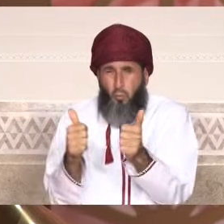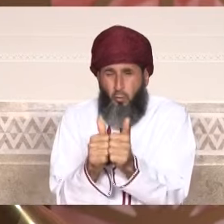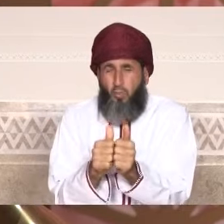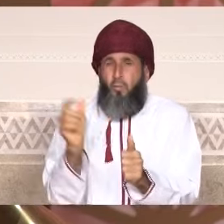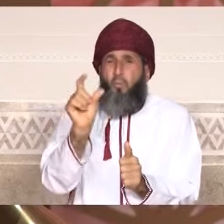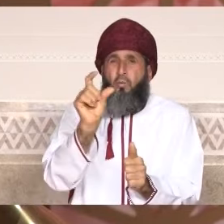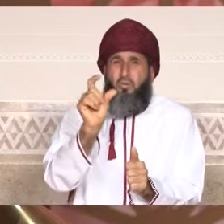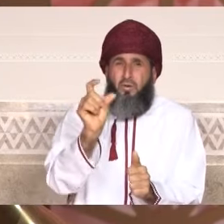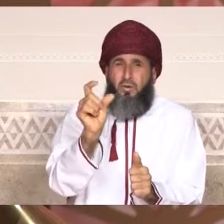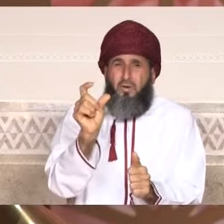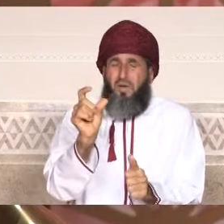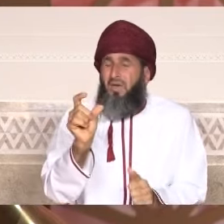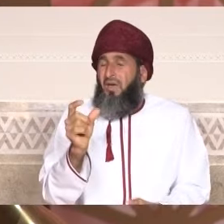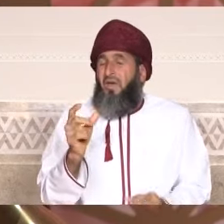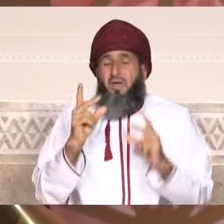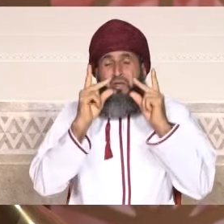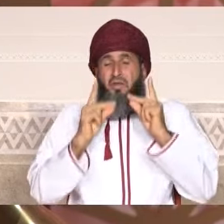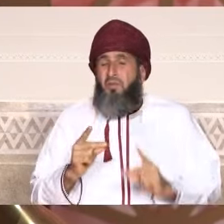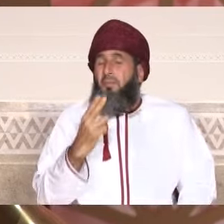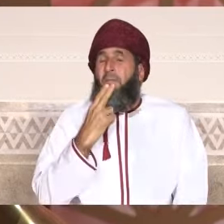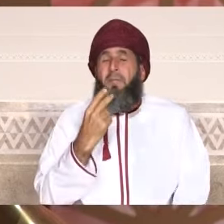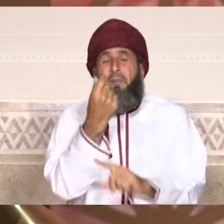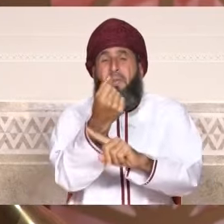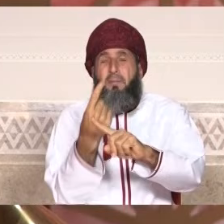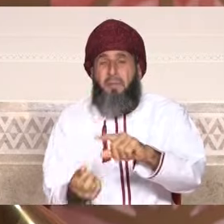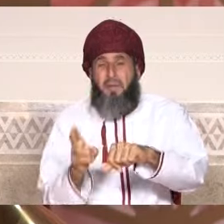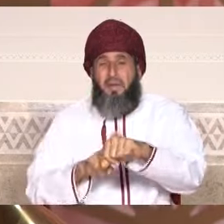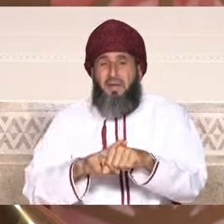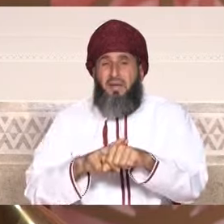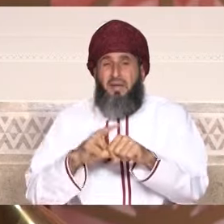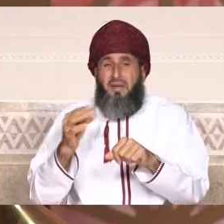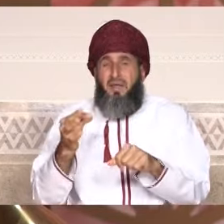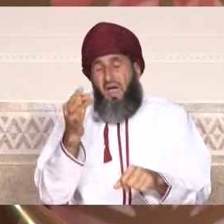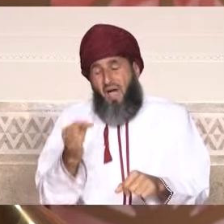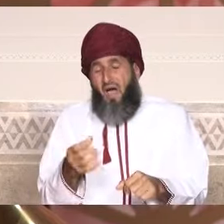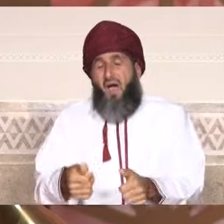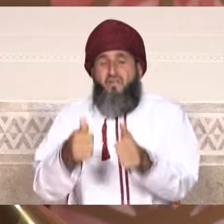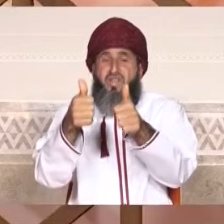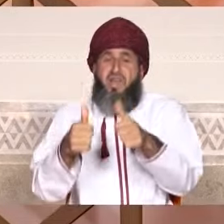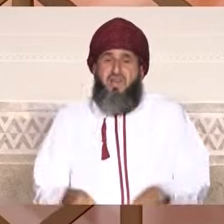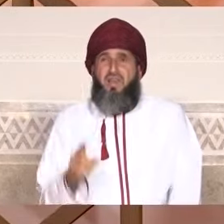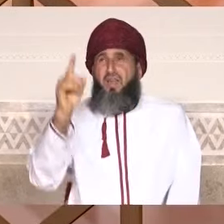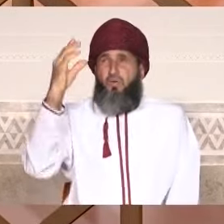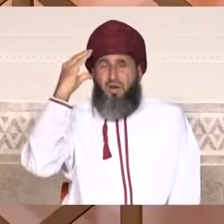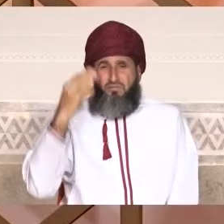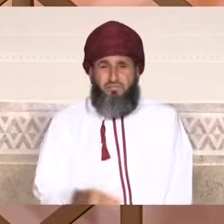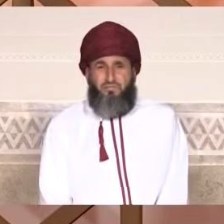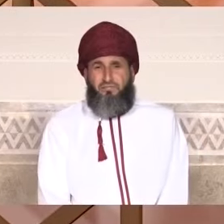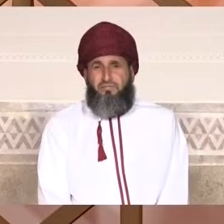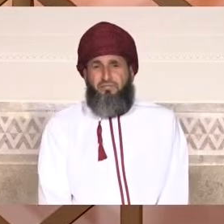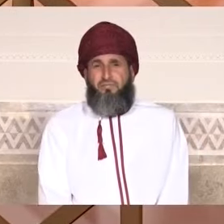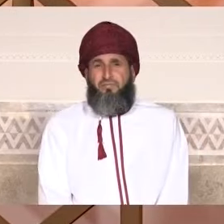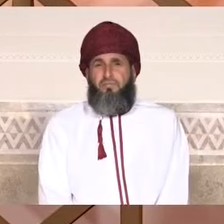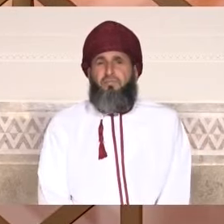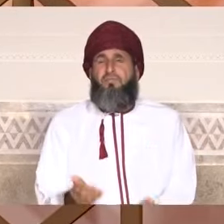مسلمة صالحة بإذن الله تبارك وتعالى تقر بها أعينهم، والله تعالى أعلم بإذن الله. نسأل